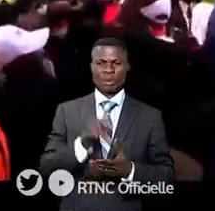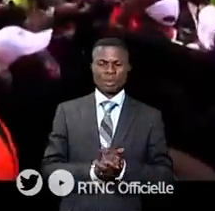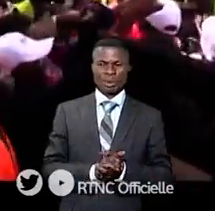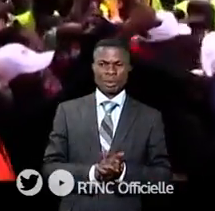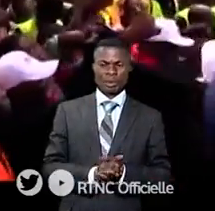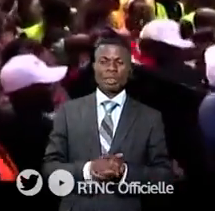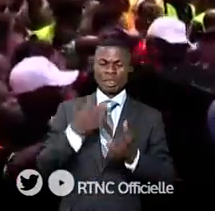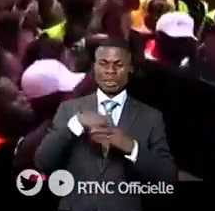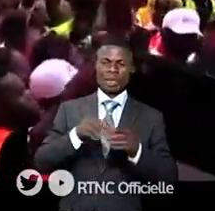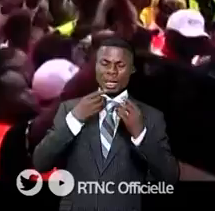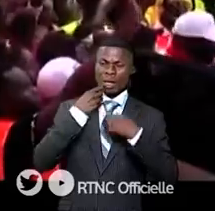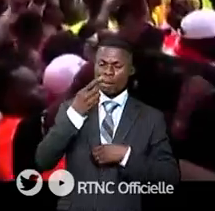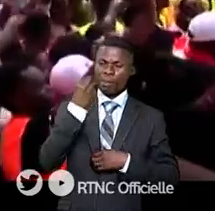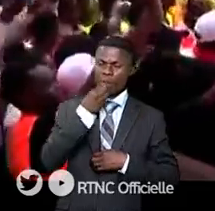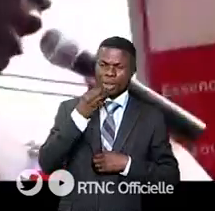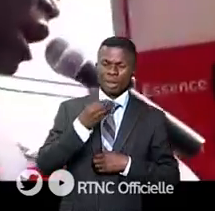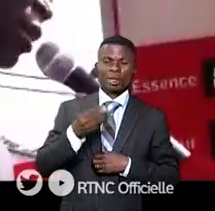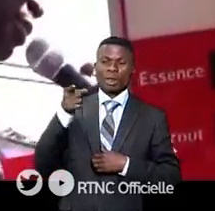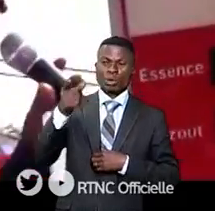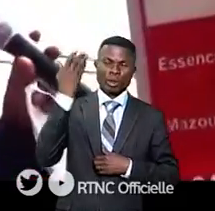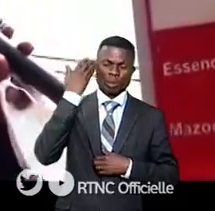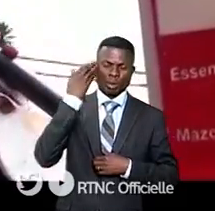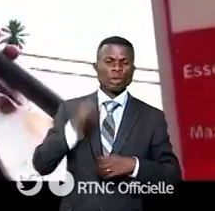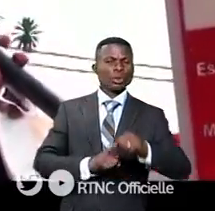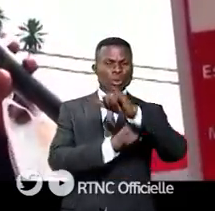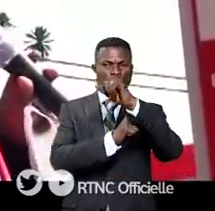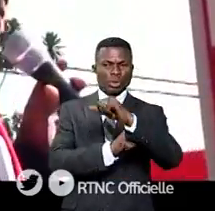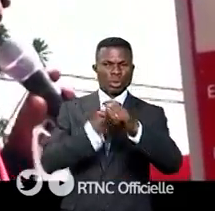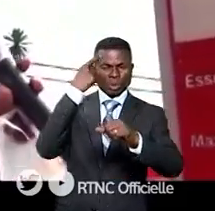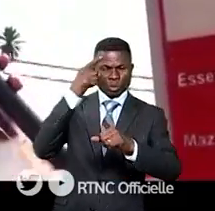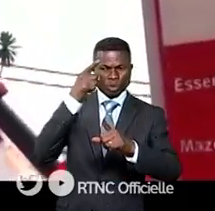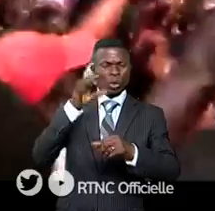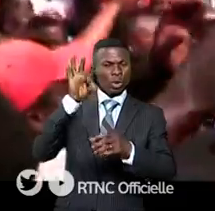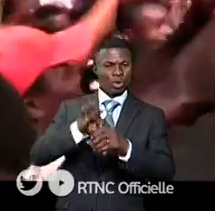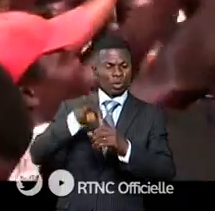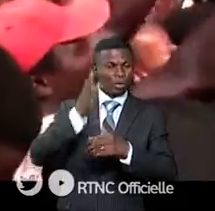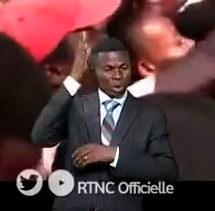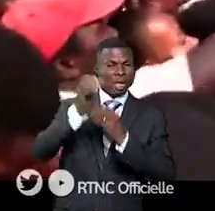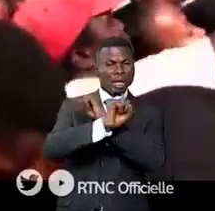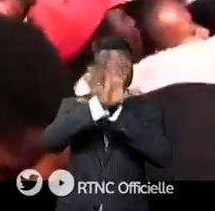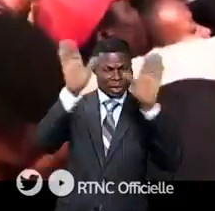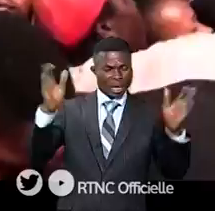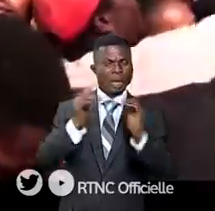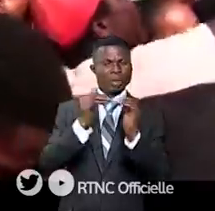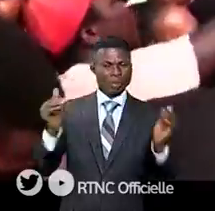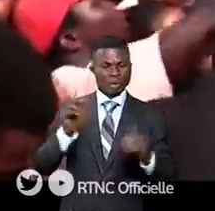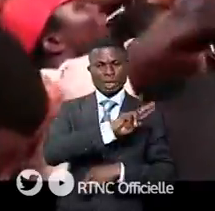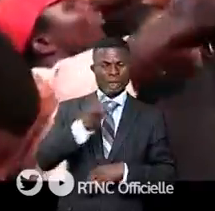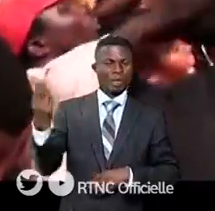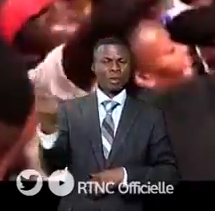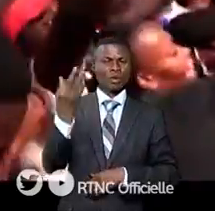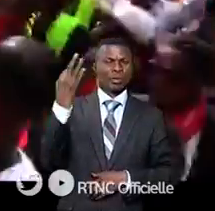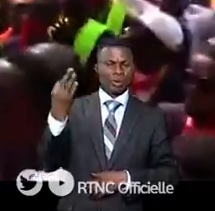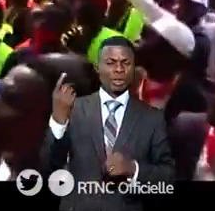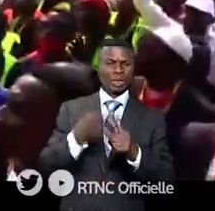Dans son allocution, Modeste Bahati Lukwebo a soutenu que pour avoir des élections transparentes et apaisées en 2023,